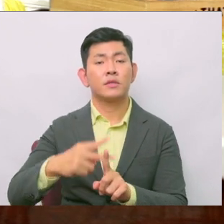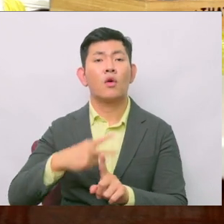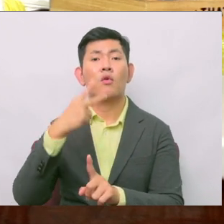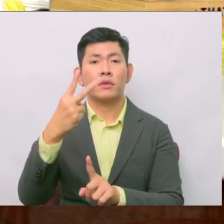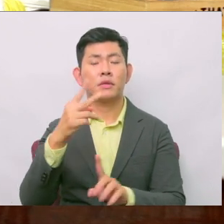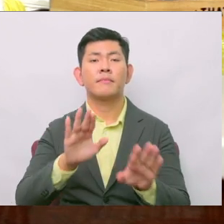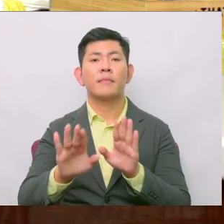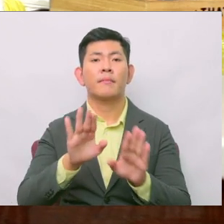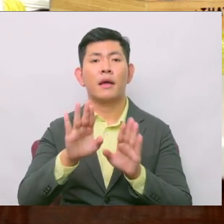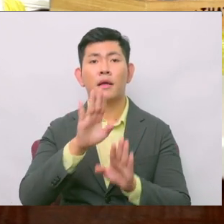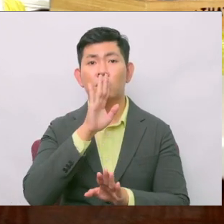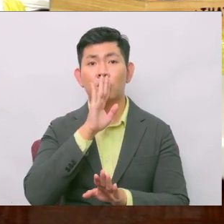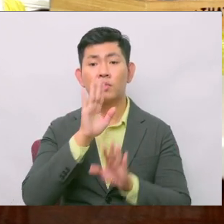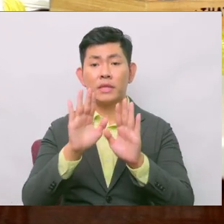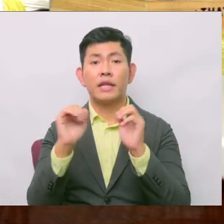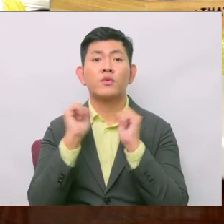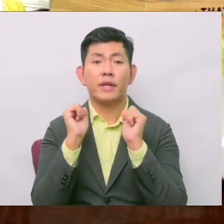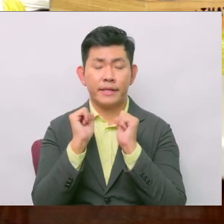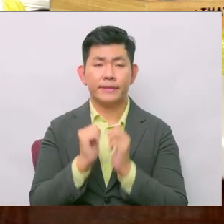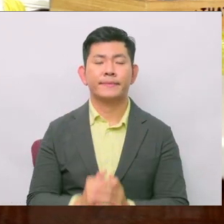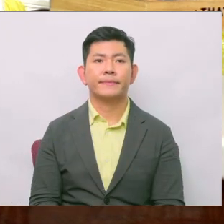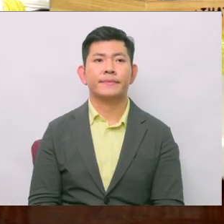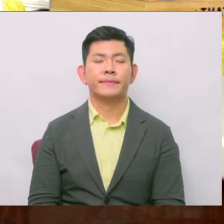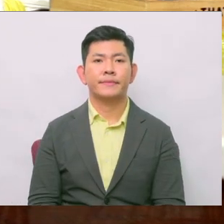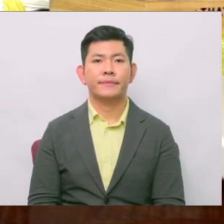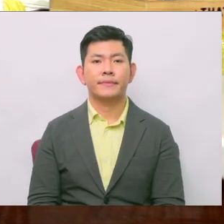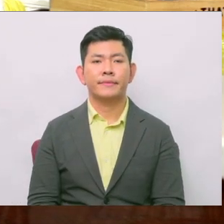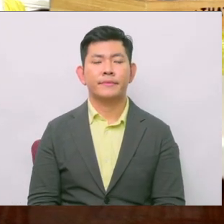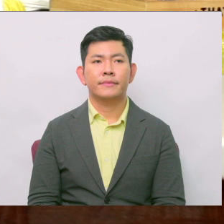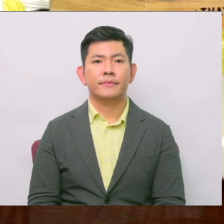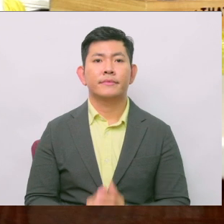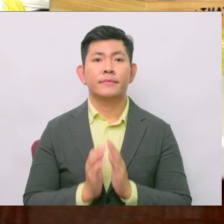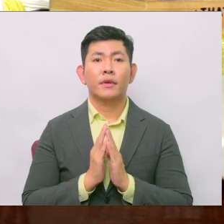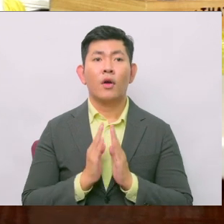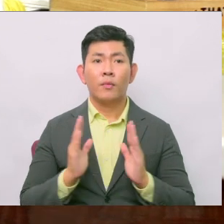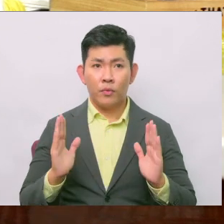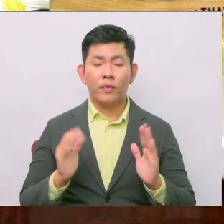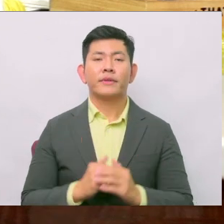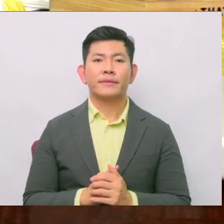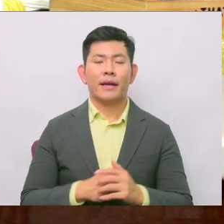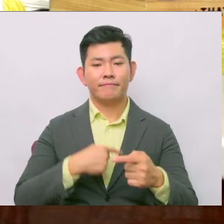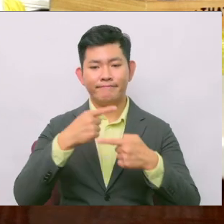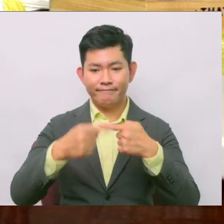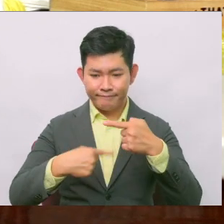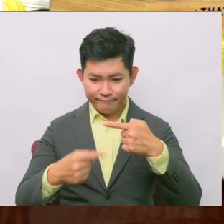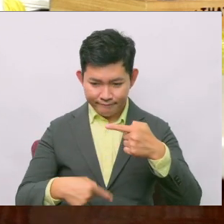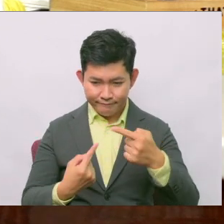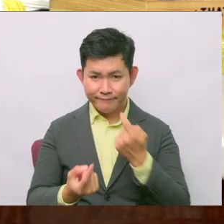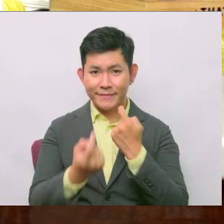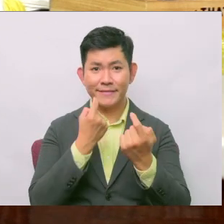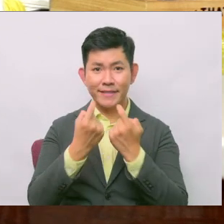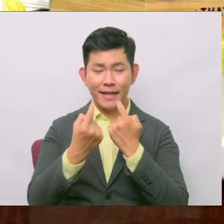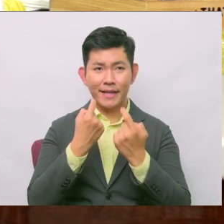นาะถ้าเราใส่ในตู้เย็นไว้นะคะ ขอบคุณนะคะที่เข้ามาร่วมแลกเปลี่ยนด้วยกันนะคะคุณป้